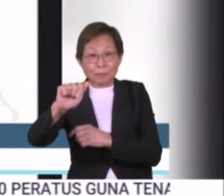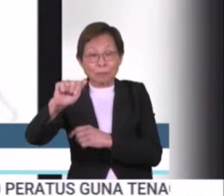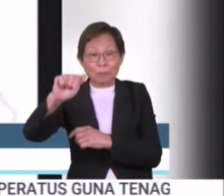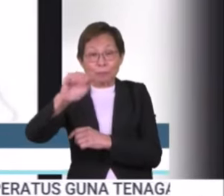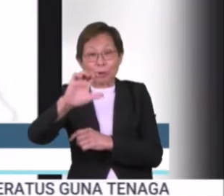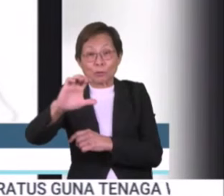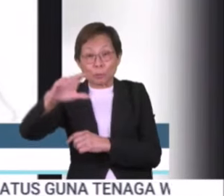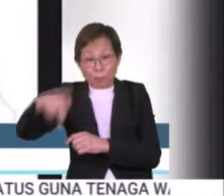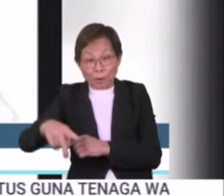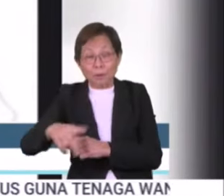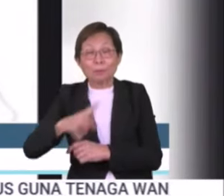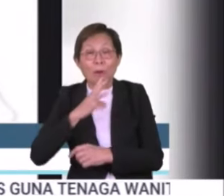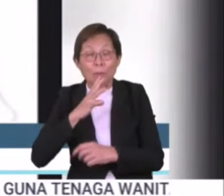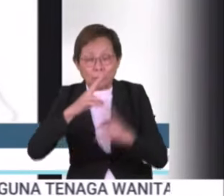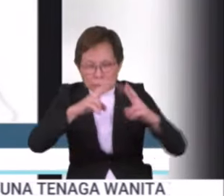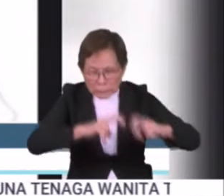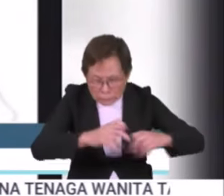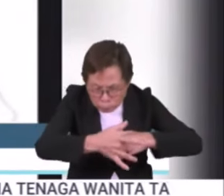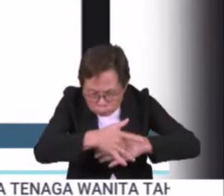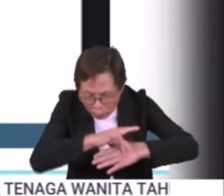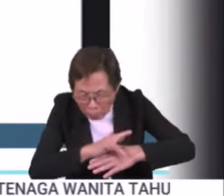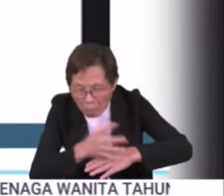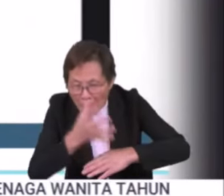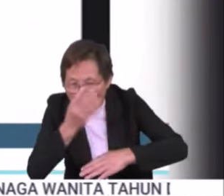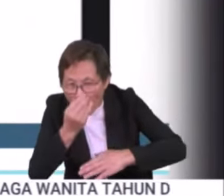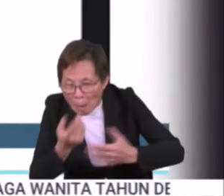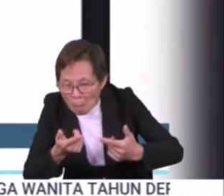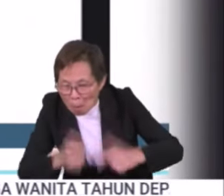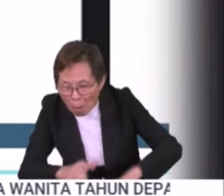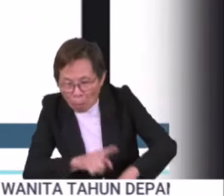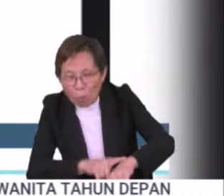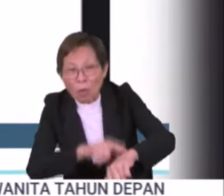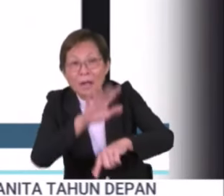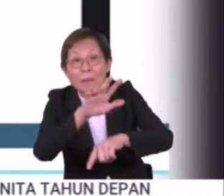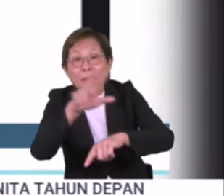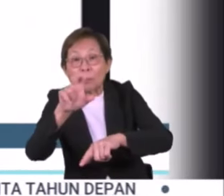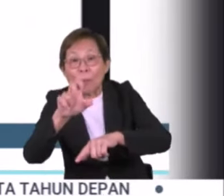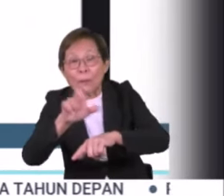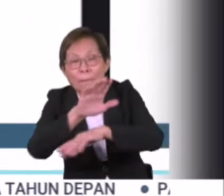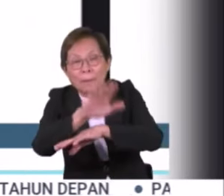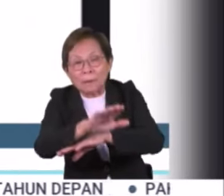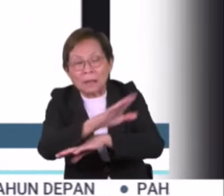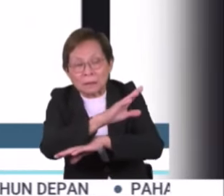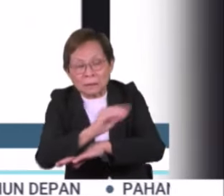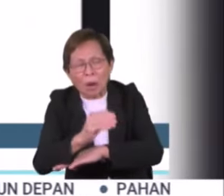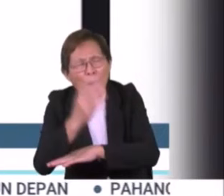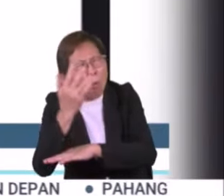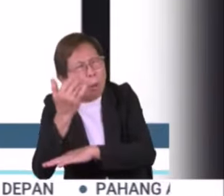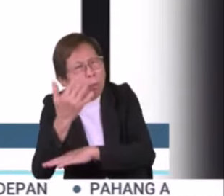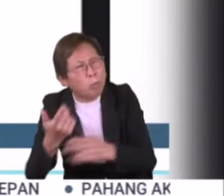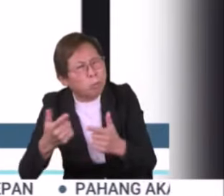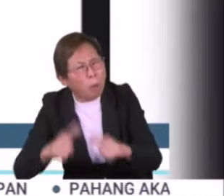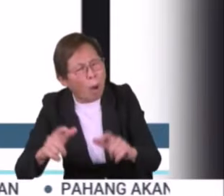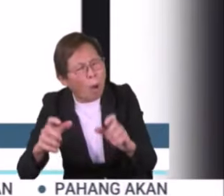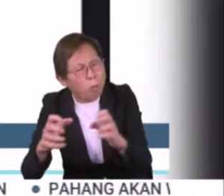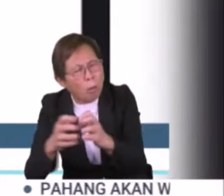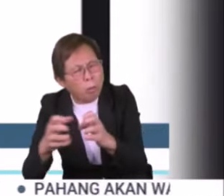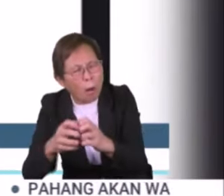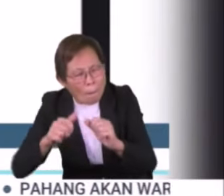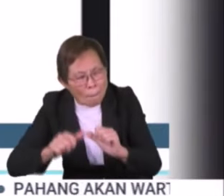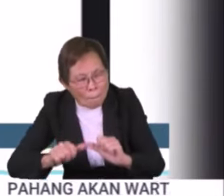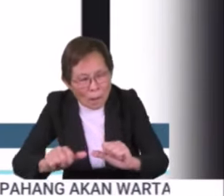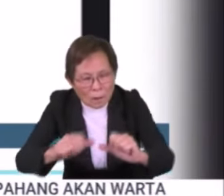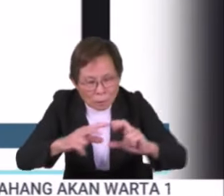berkata catatan awan mendapati isi dan berlaku pada pukul 05.30 petang dan Puncak kejadian masih